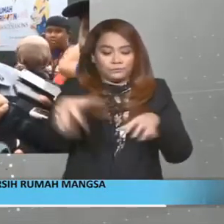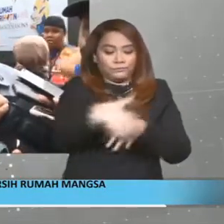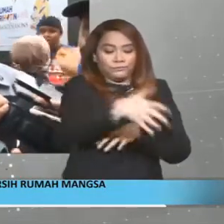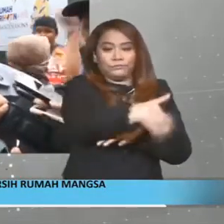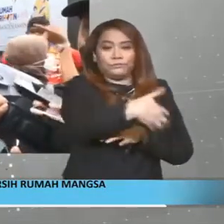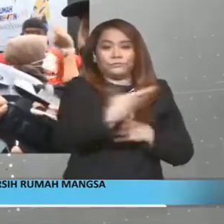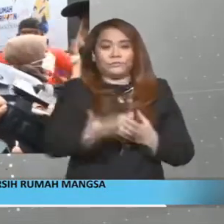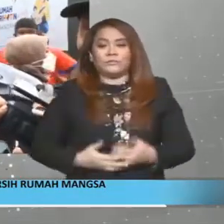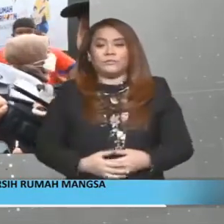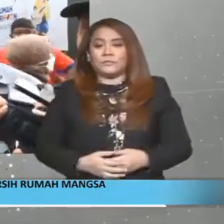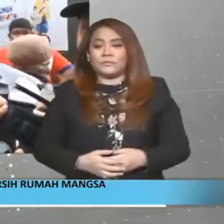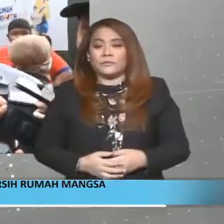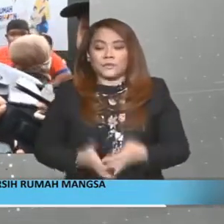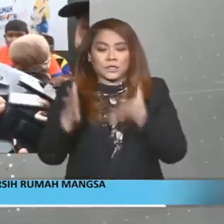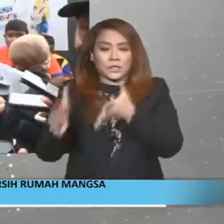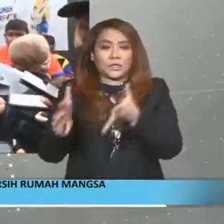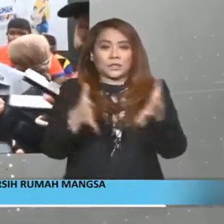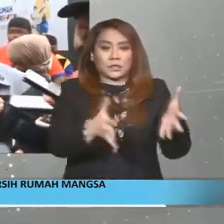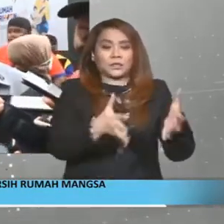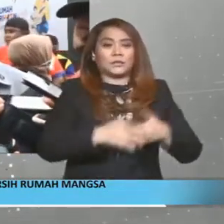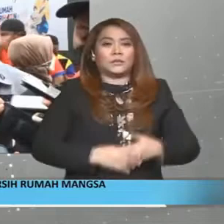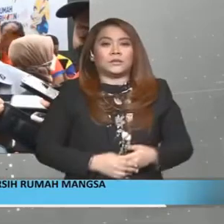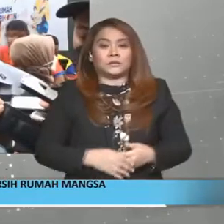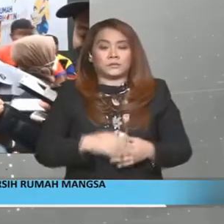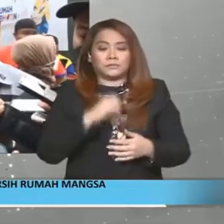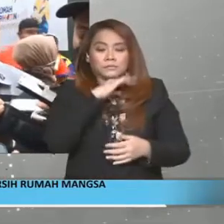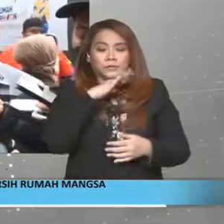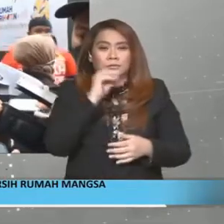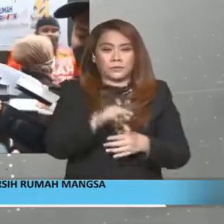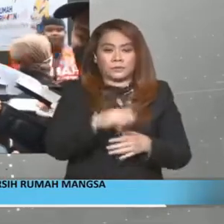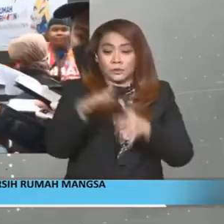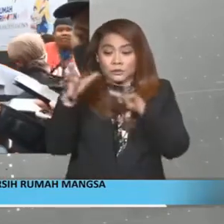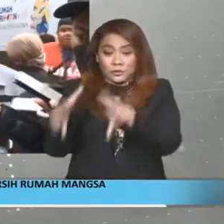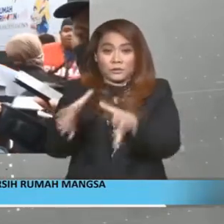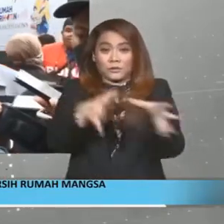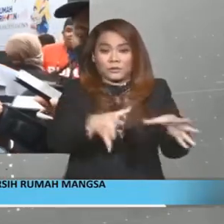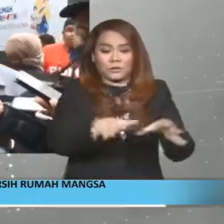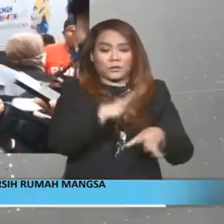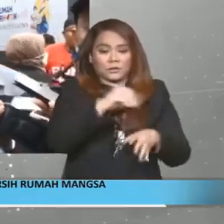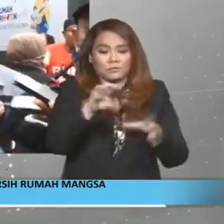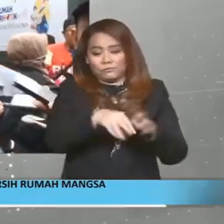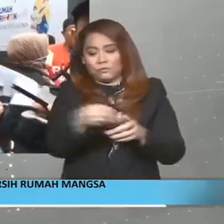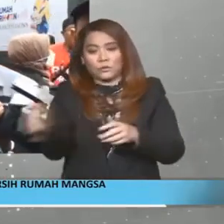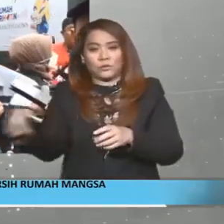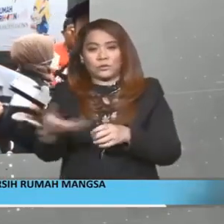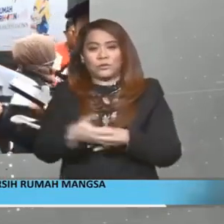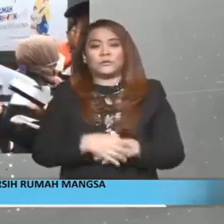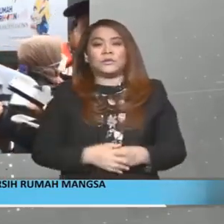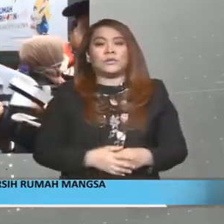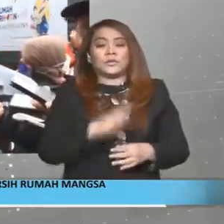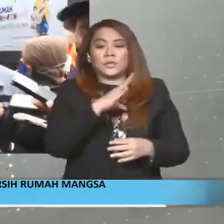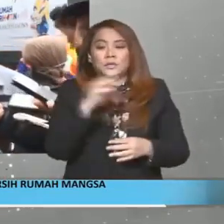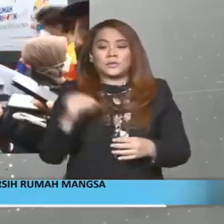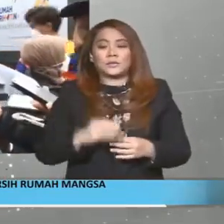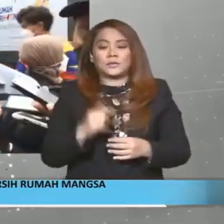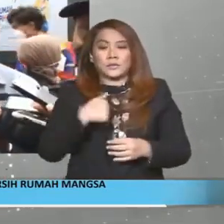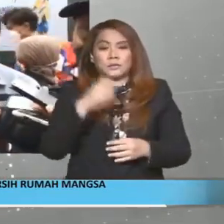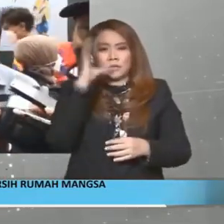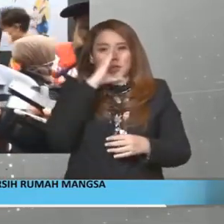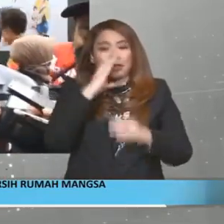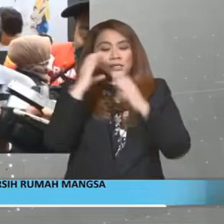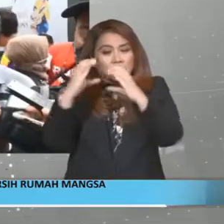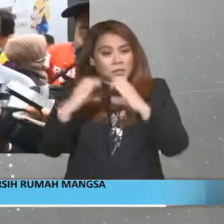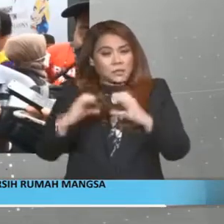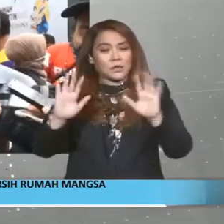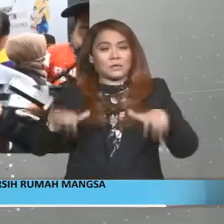diesel yang ditinggalkan ada menghimpunkan dan mengunggahnya keluar dan saya sedang juga mencari jalan